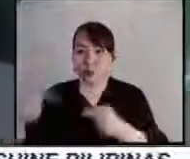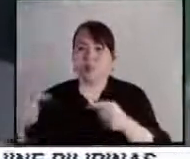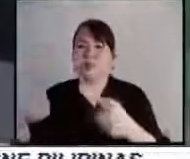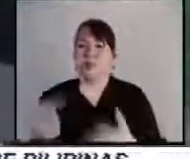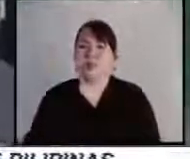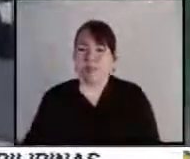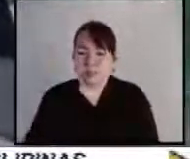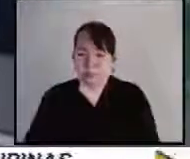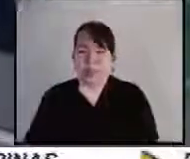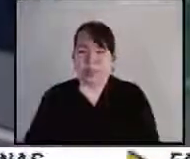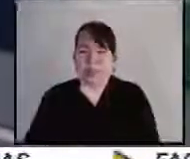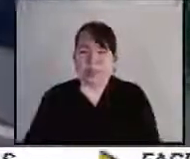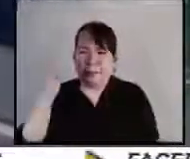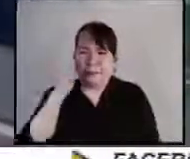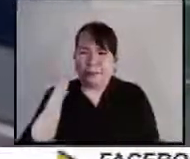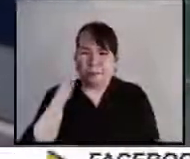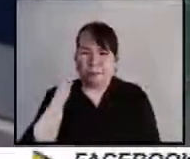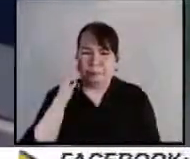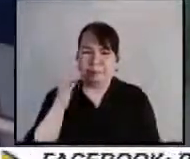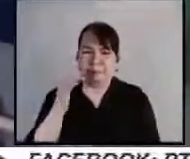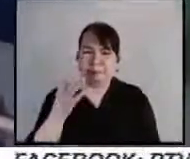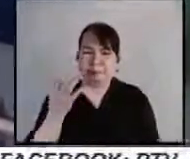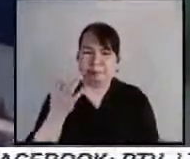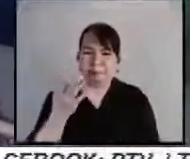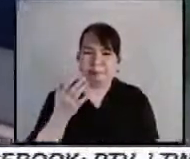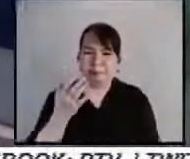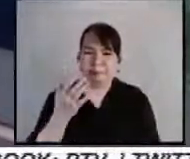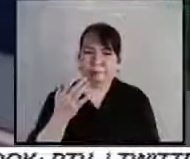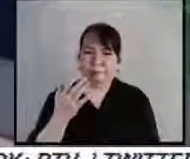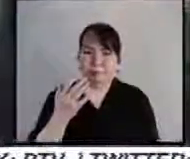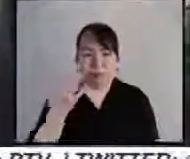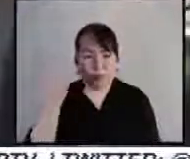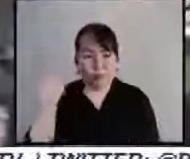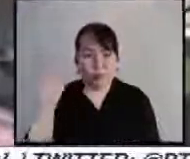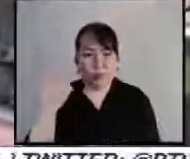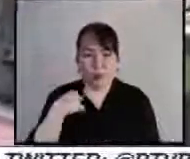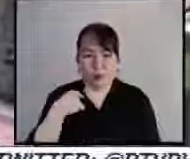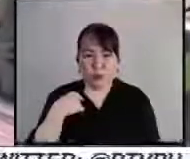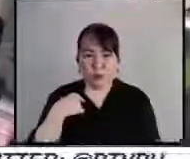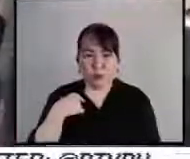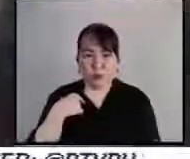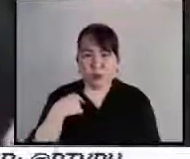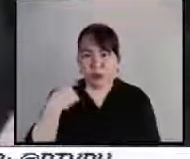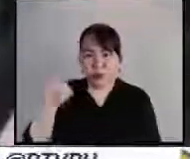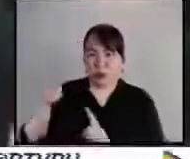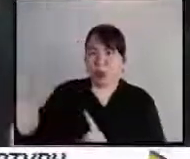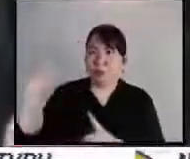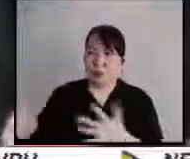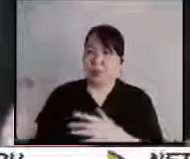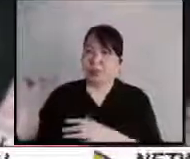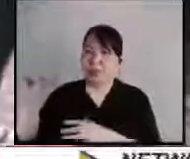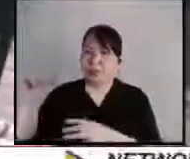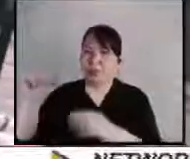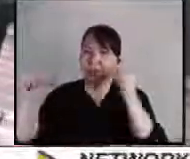siyempre naging former MP promotion siya, naging isang